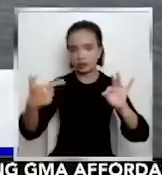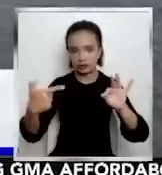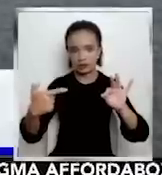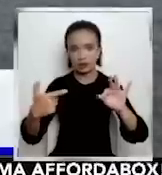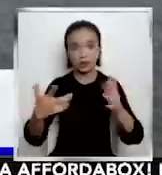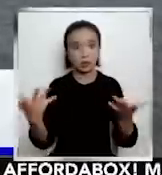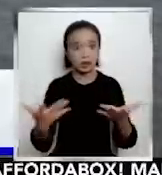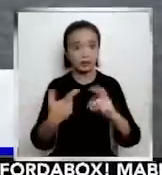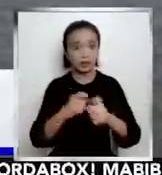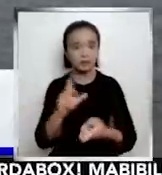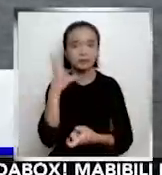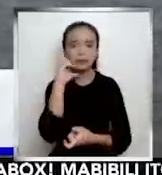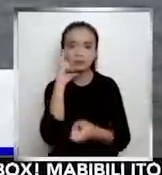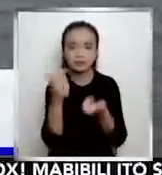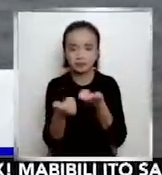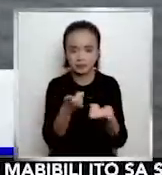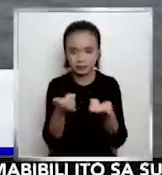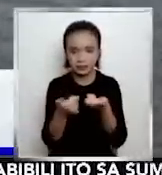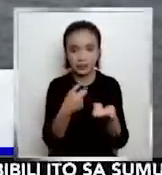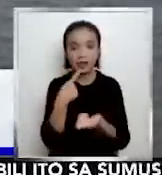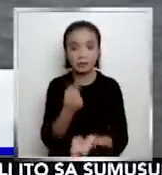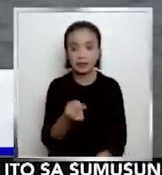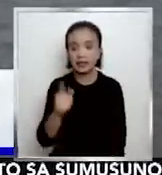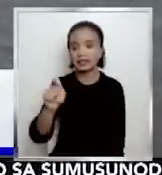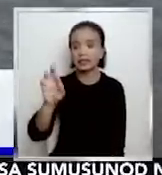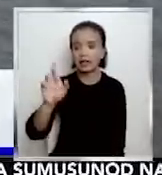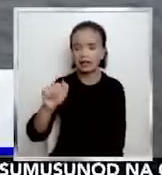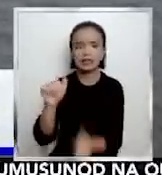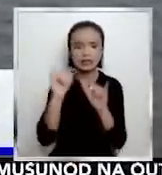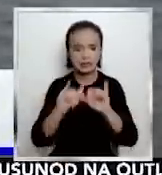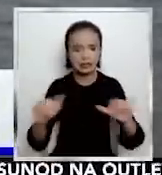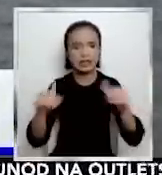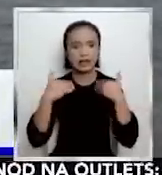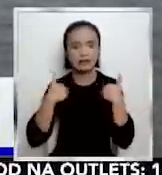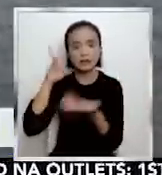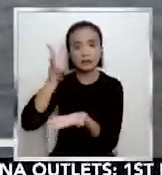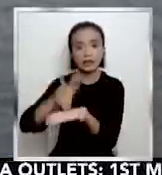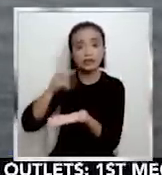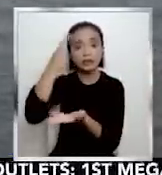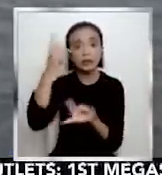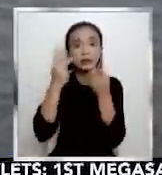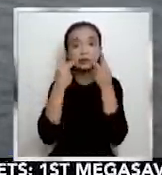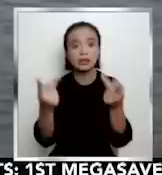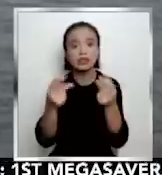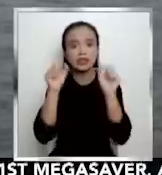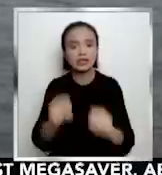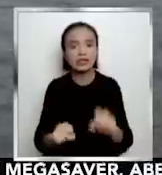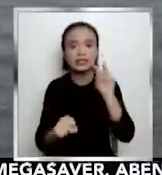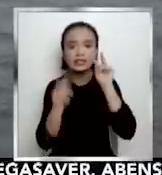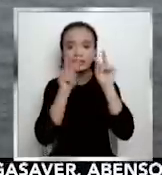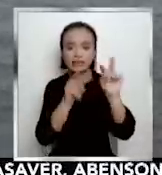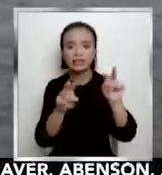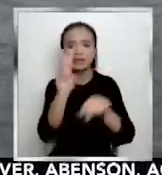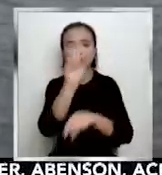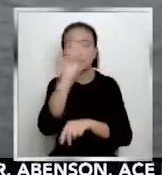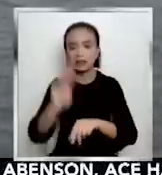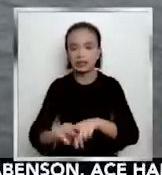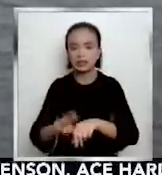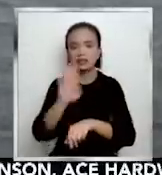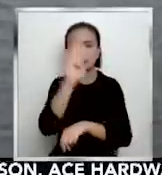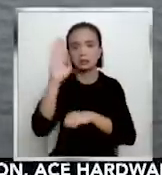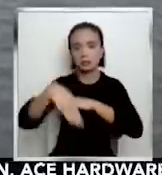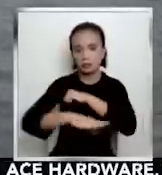administration. Pagtitiyak ng PRA, magkakaroon pa rin ng lugar para sa publiko para matanaw ang Manila Bay Sunset. The project is a